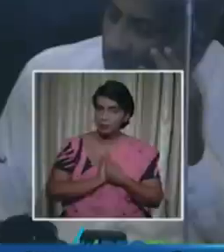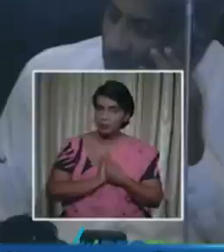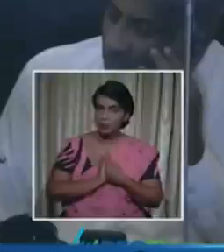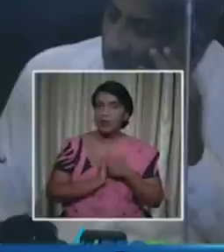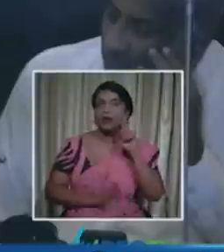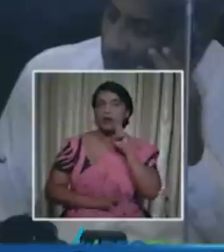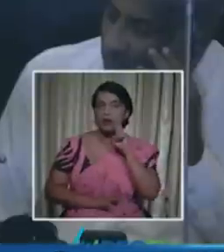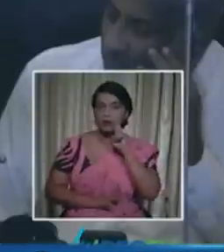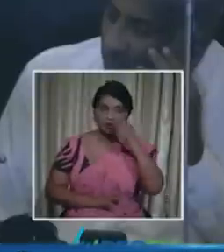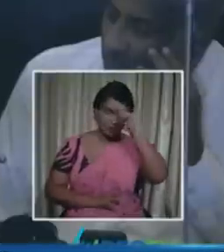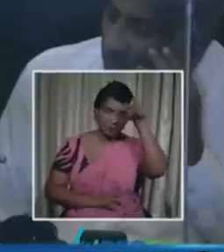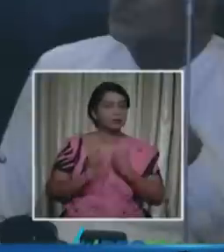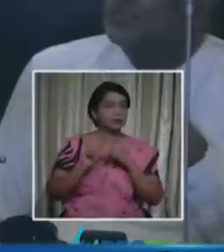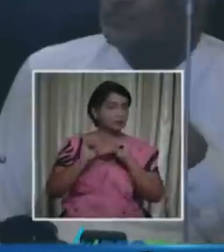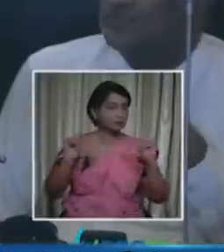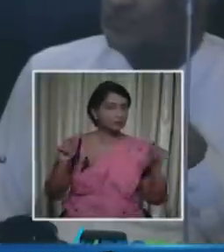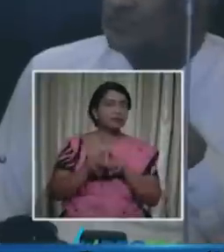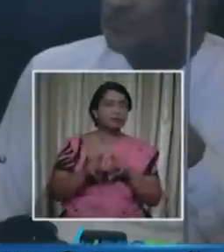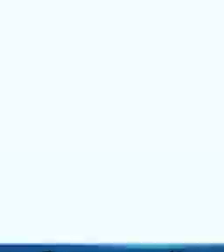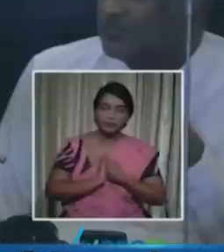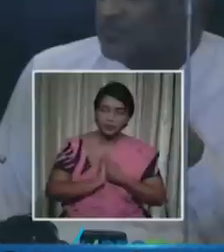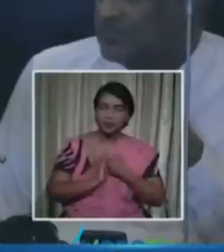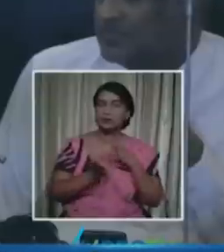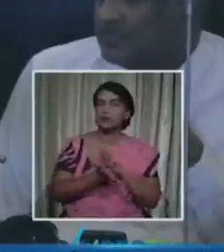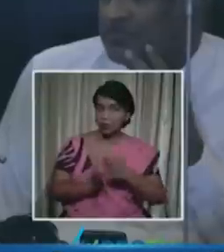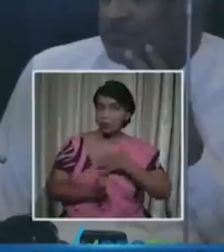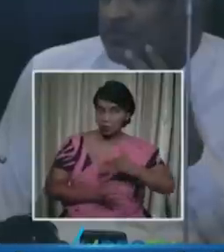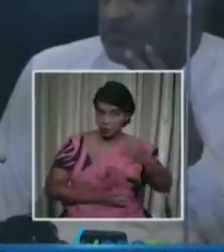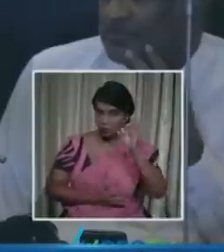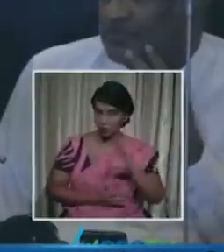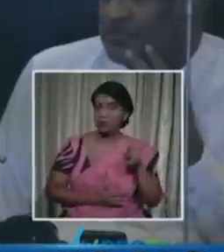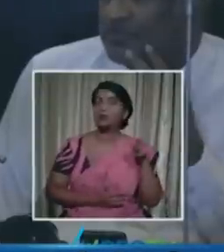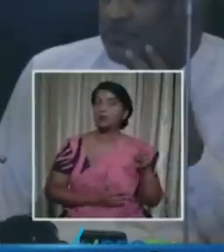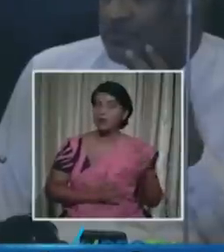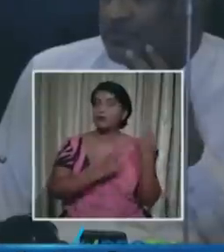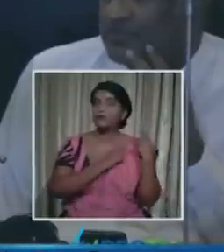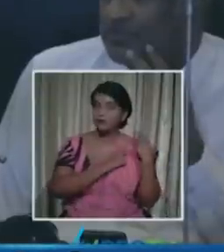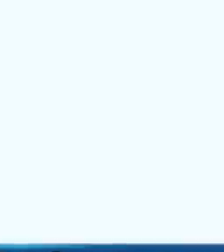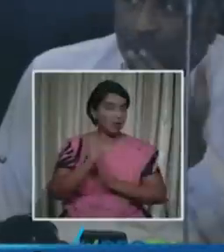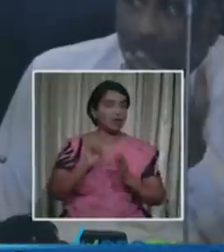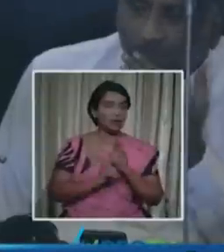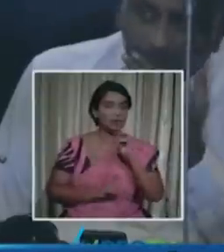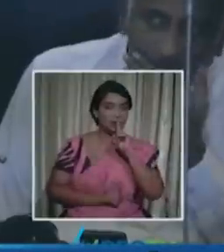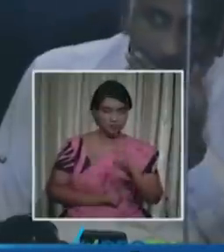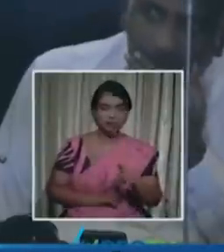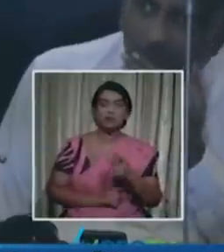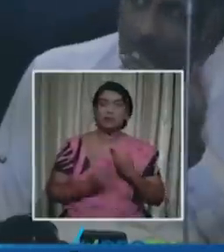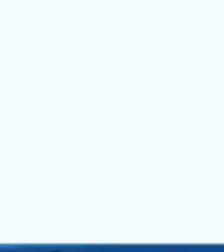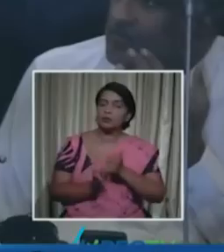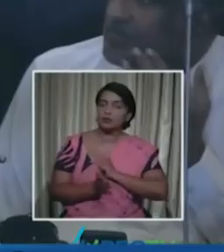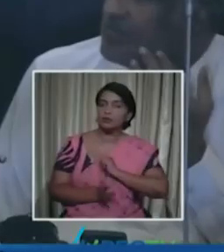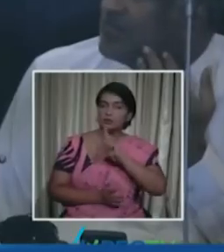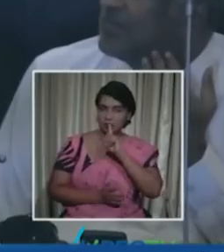රනිල් වික්‍රමසිංහ මැතිතුමාගේ නම ඉතාම සතුටින් ඉදිරිපත් කරන එකී තනතුරේ සේවය කිරීමට සිය කැමැත්ත පළ